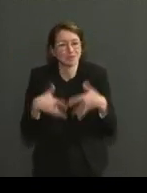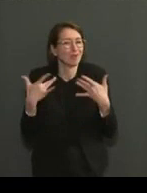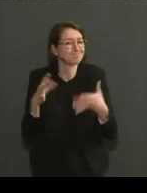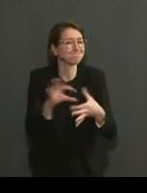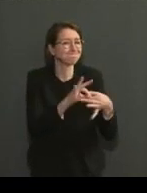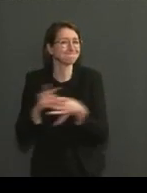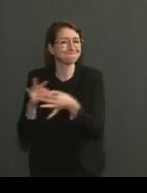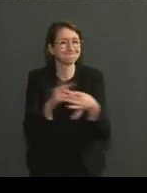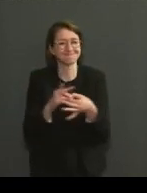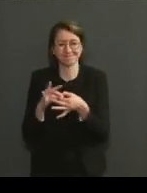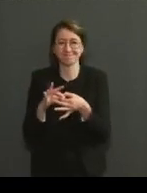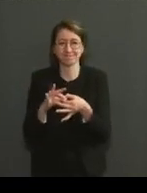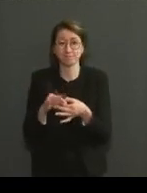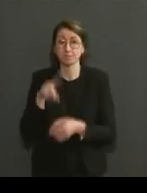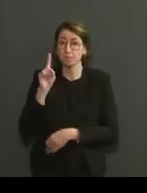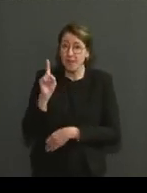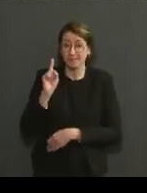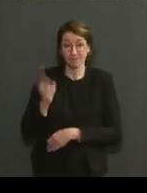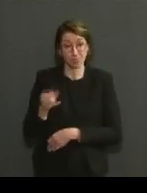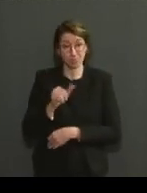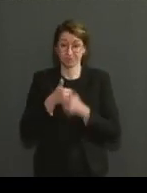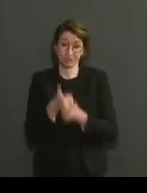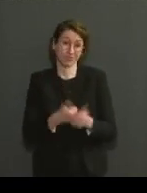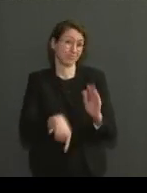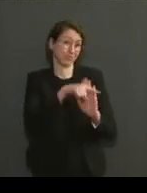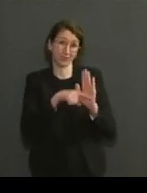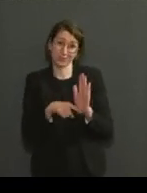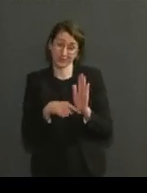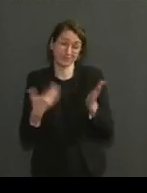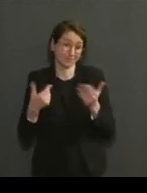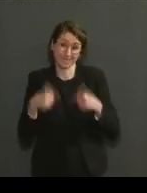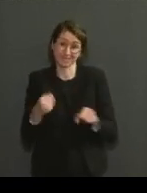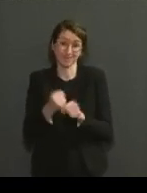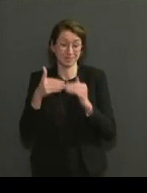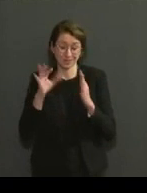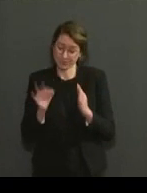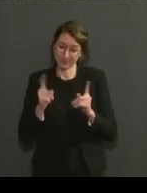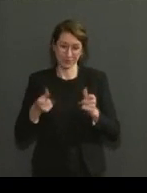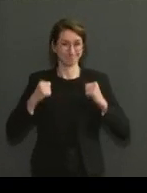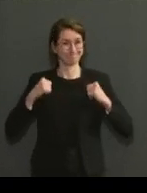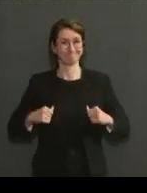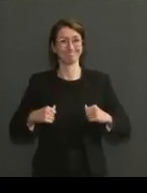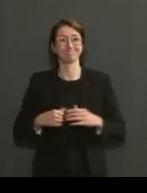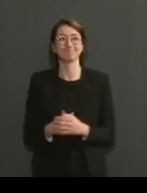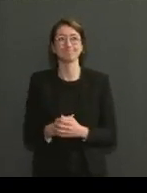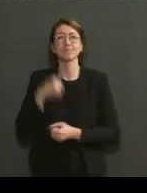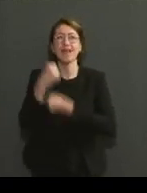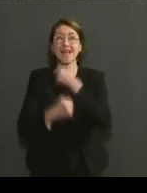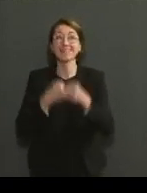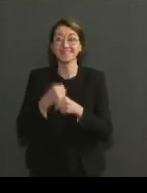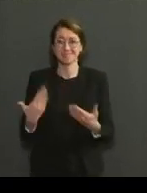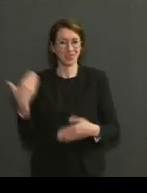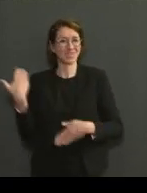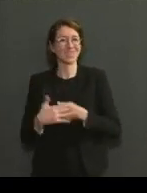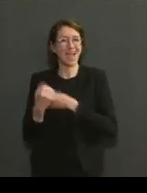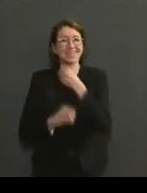les mesures d'application. Nous sommes en fin d'année, s'enchaîne le début d'une nouvelle année. Ce sont des périodes au cours desquelles sont organisées